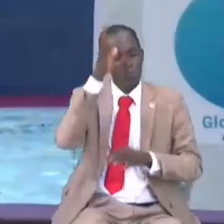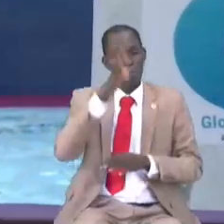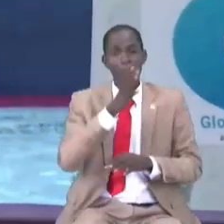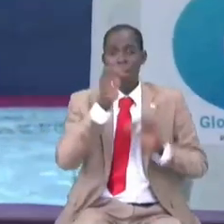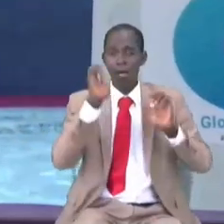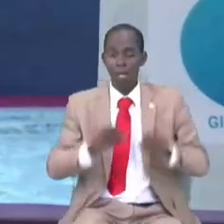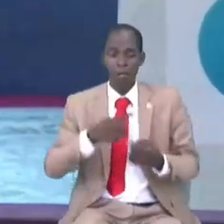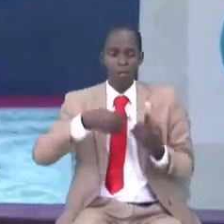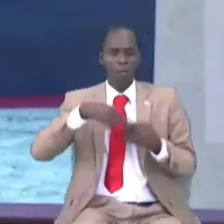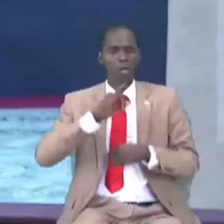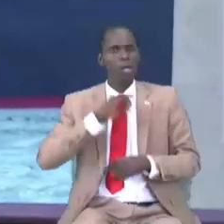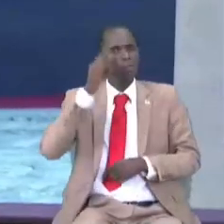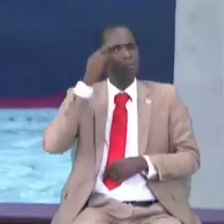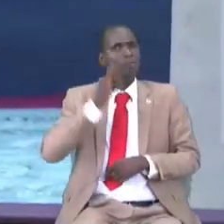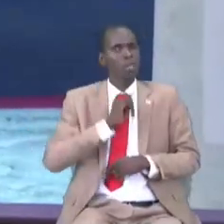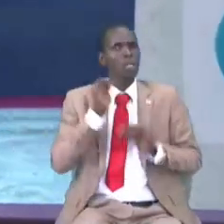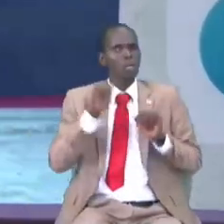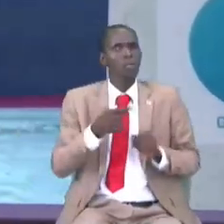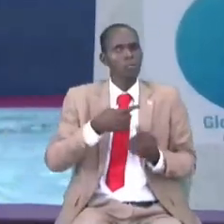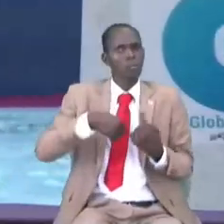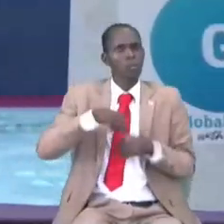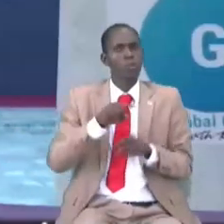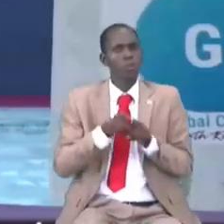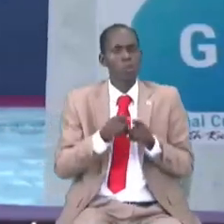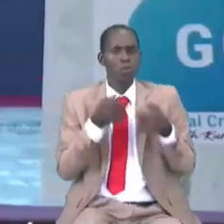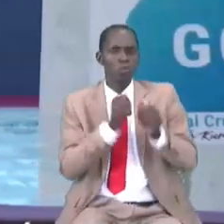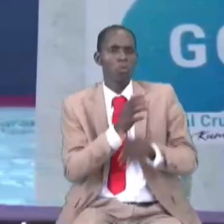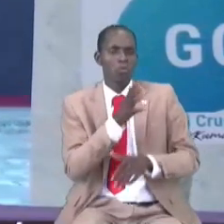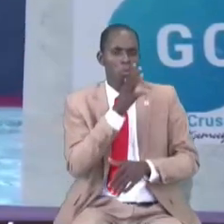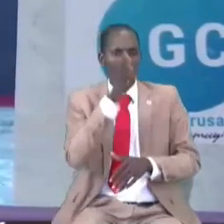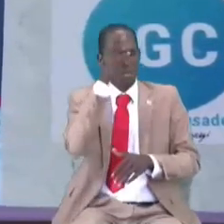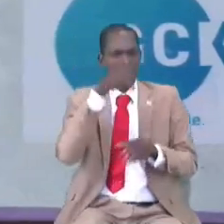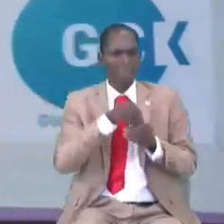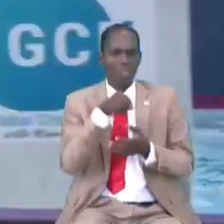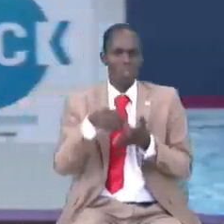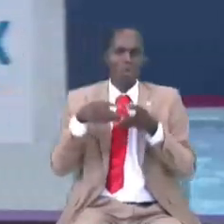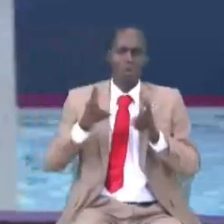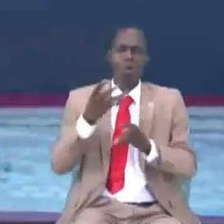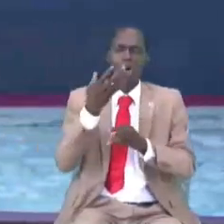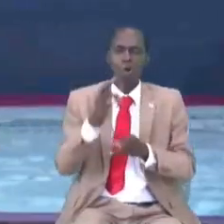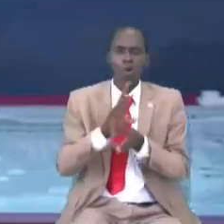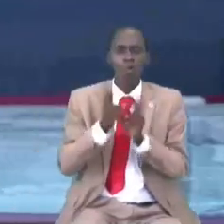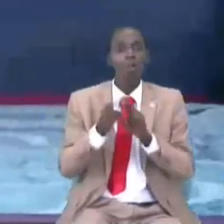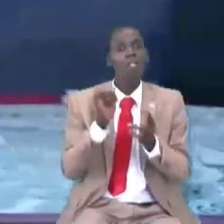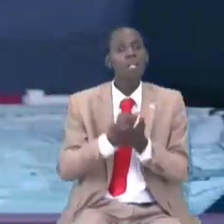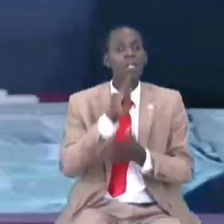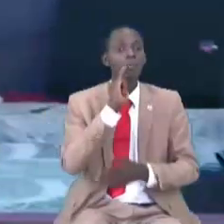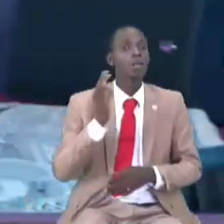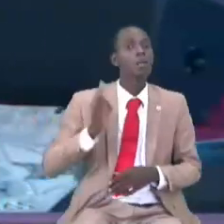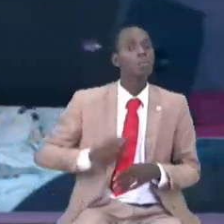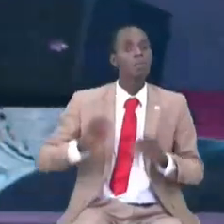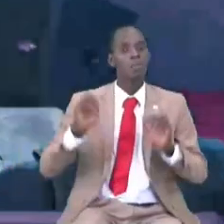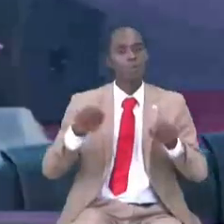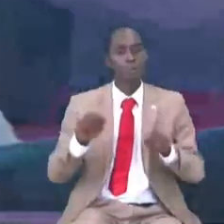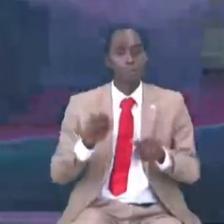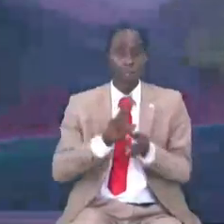maman dans cette voie de la repentance. C'est profitable. La repentance est profitable. Et la